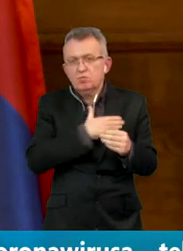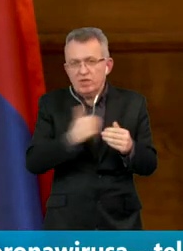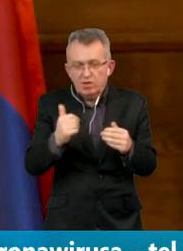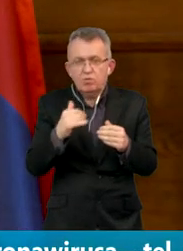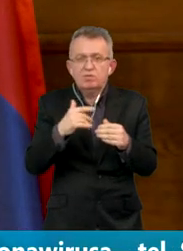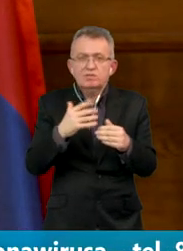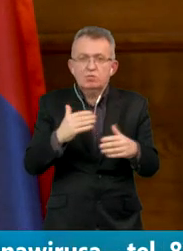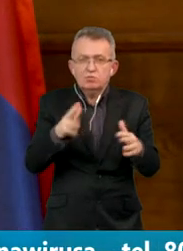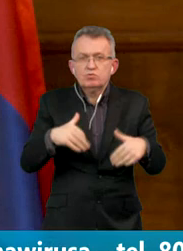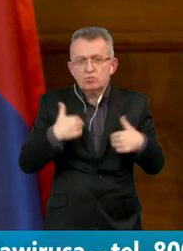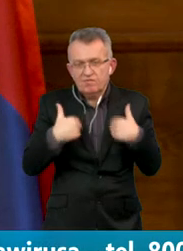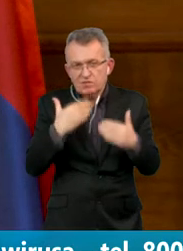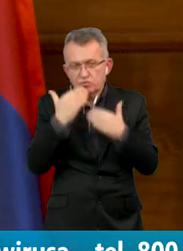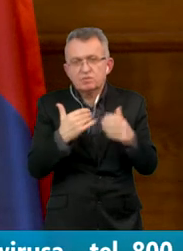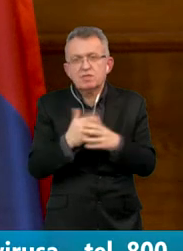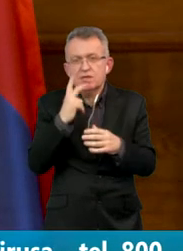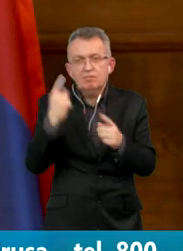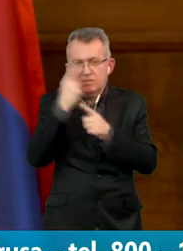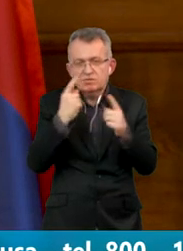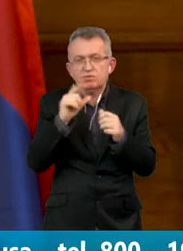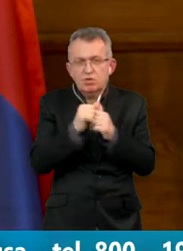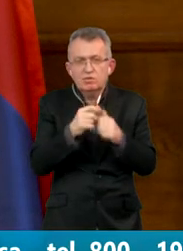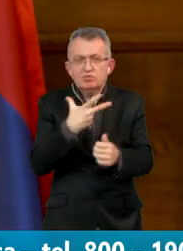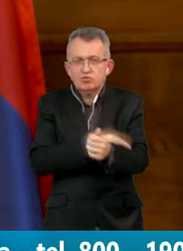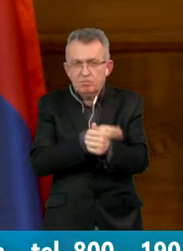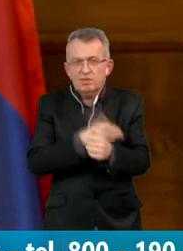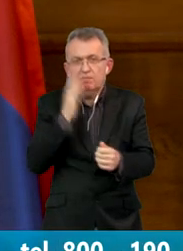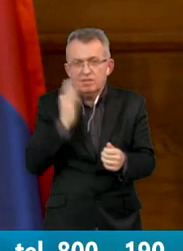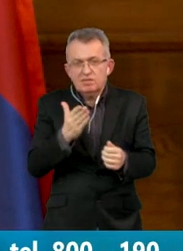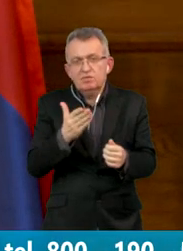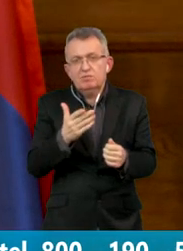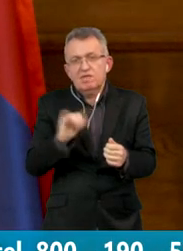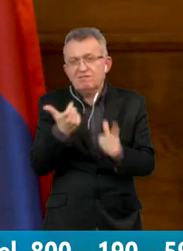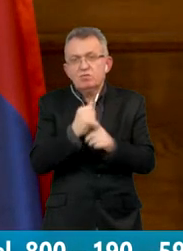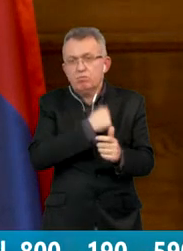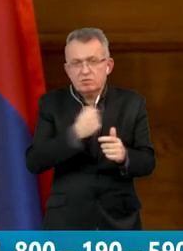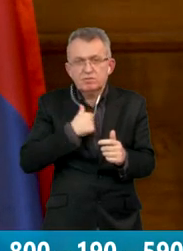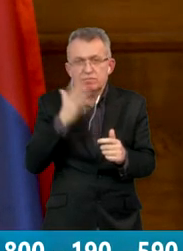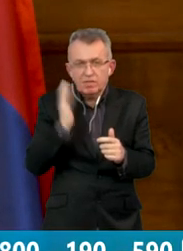zdrowia, no i mam nadzieję, że szczepienia w Szczecinie, tak jak w całej Polsce,